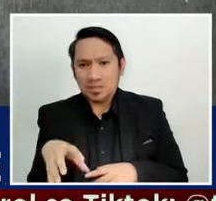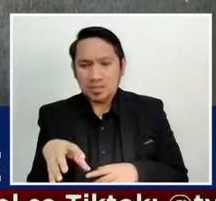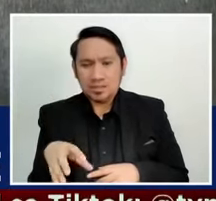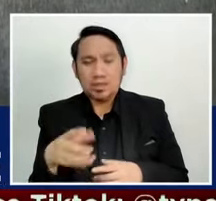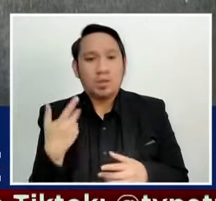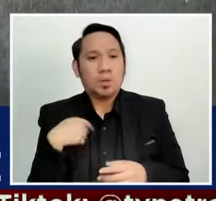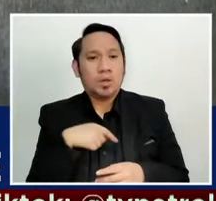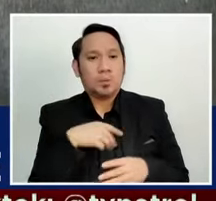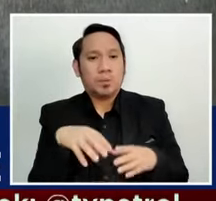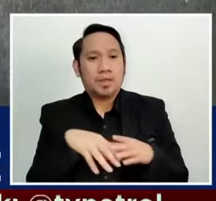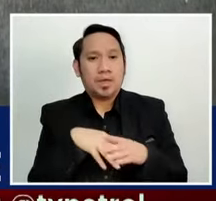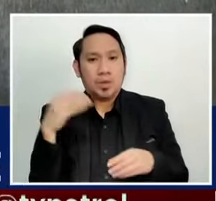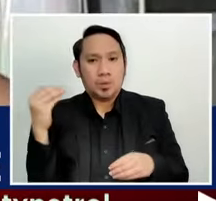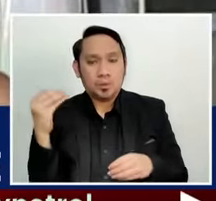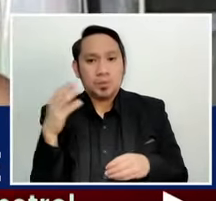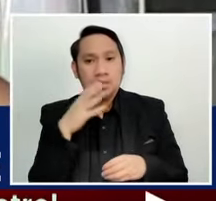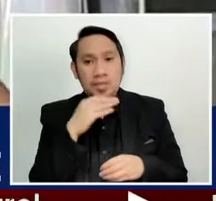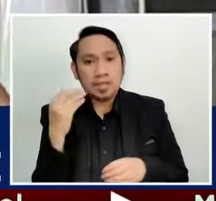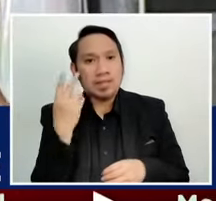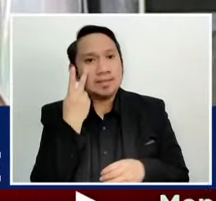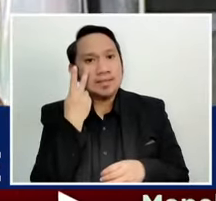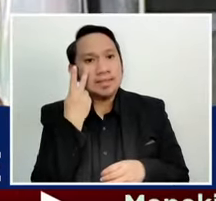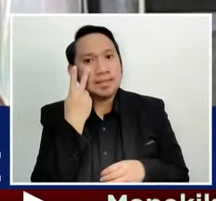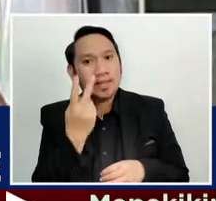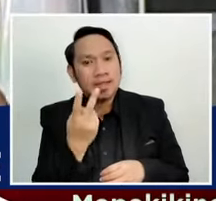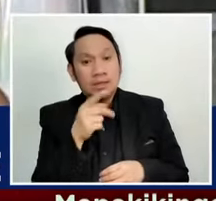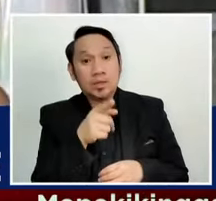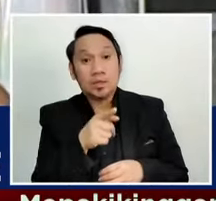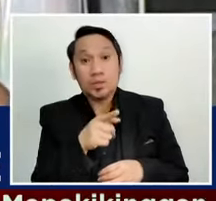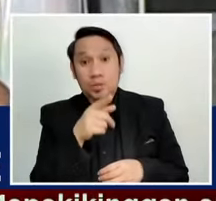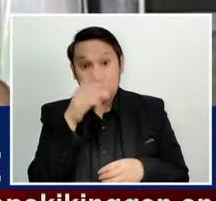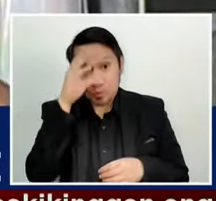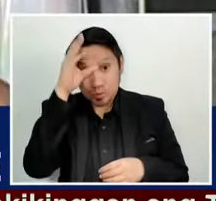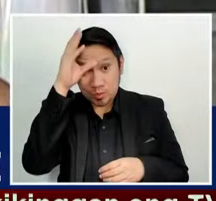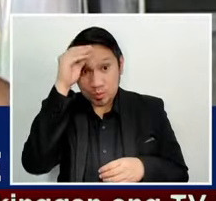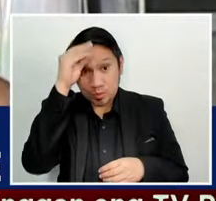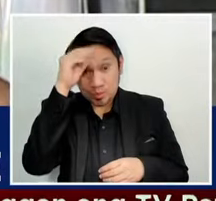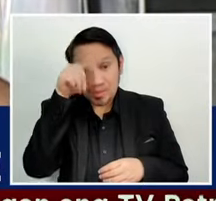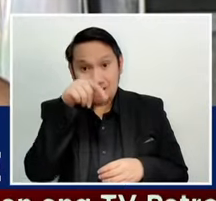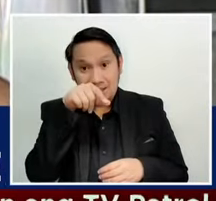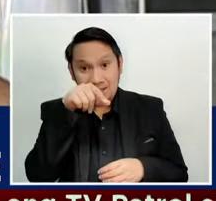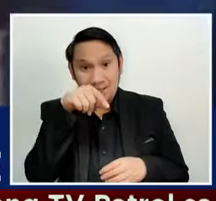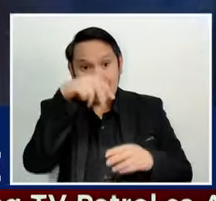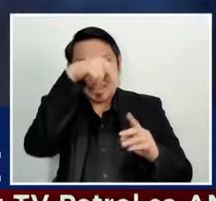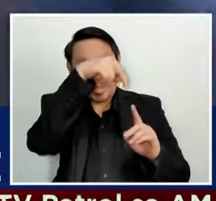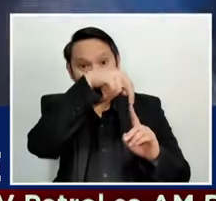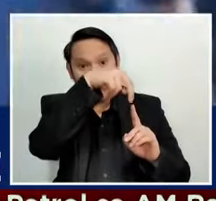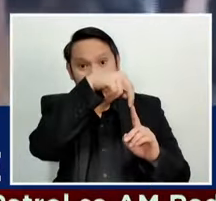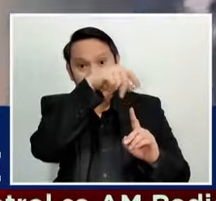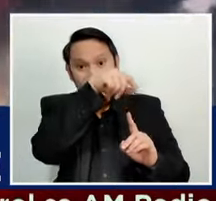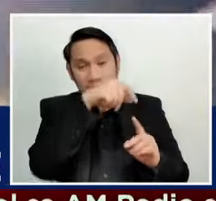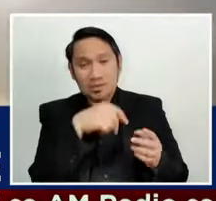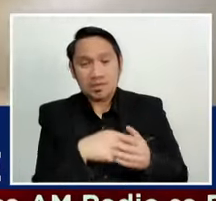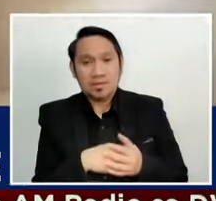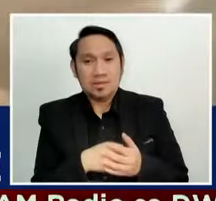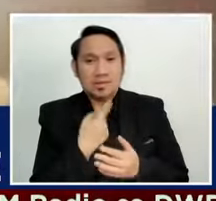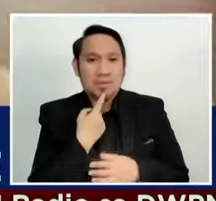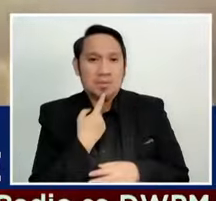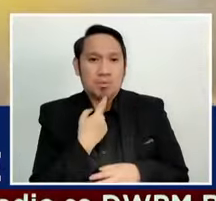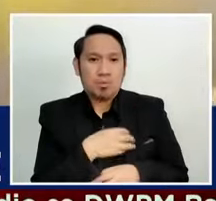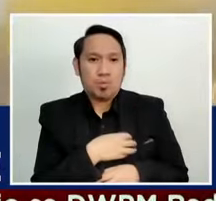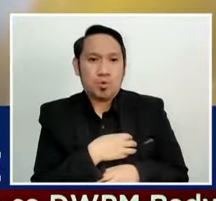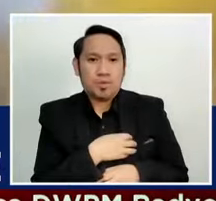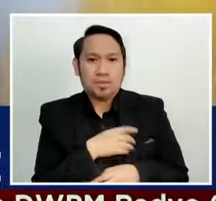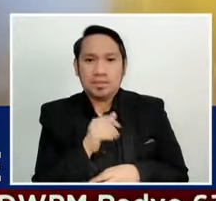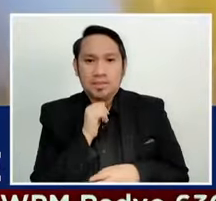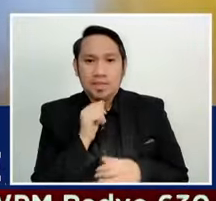kami dyan. Pagkita namin dun, yung mama nandun na sa itaas ng poste, nakatayo eh. Ayon sa mga otoridad, hindi itong